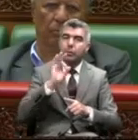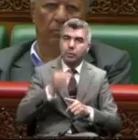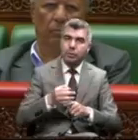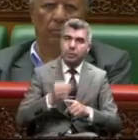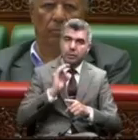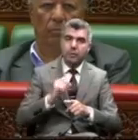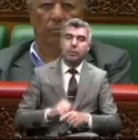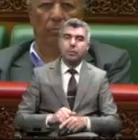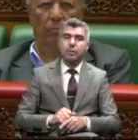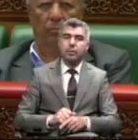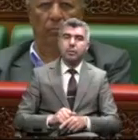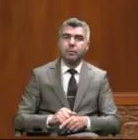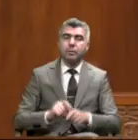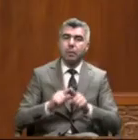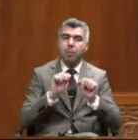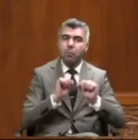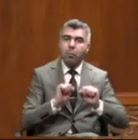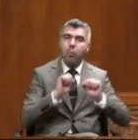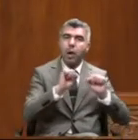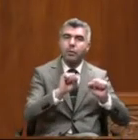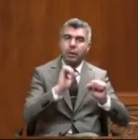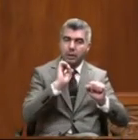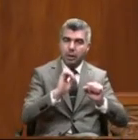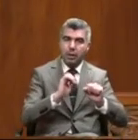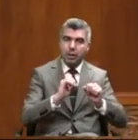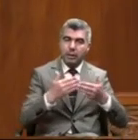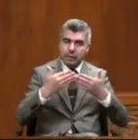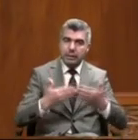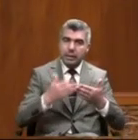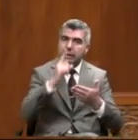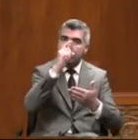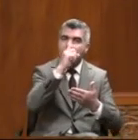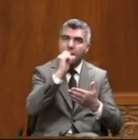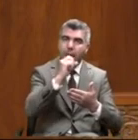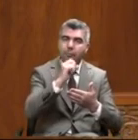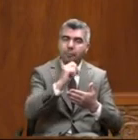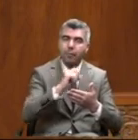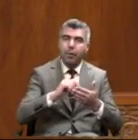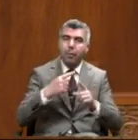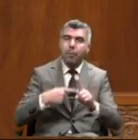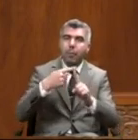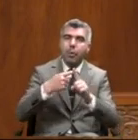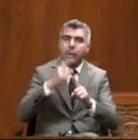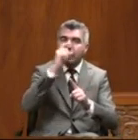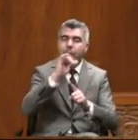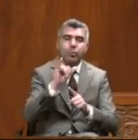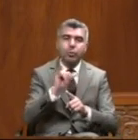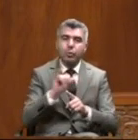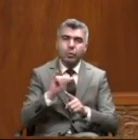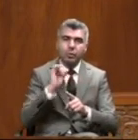من مواجهه هذه الظرفيه الصعبه زادت صعوبتها كما تعلمون